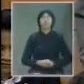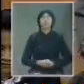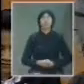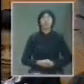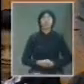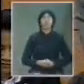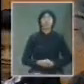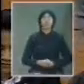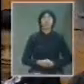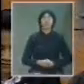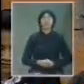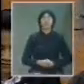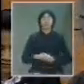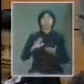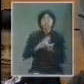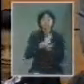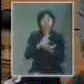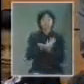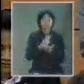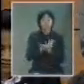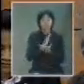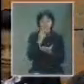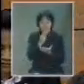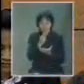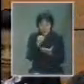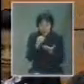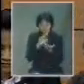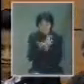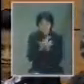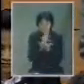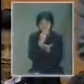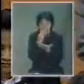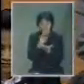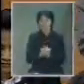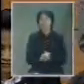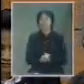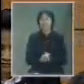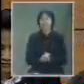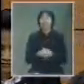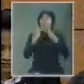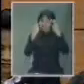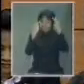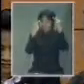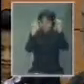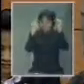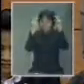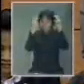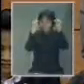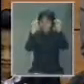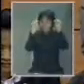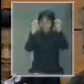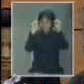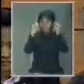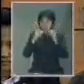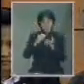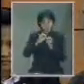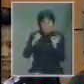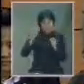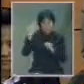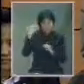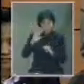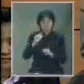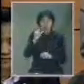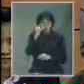เริ่มต้นจากเอกสารที่อยู่ใต้ถุนท่านนายกเองอันนี้ไม่ใช่เรื่องเก่านะท่านนายกง่วงนอนไหม